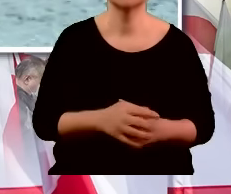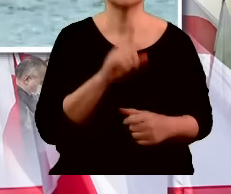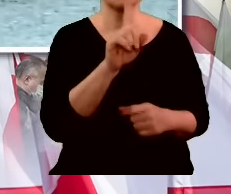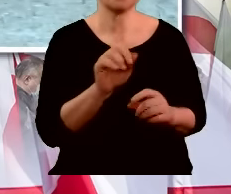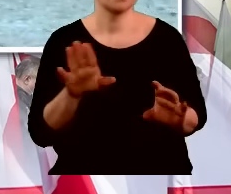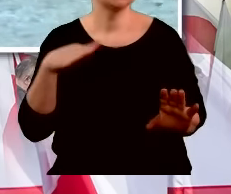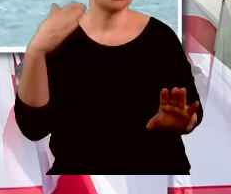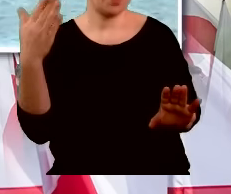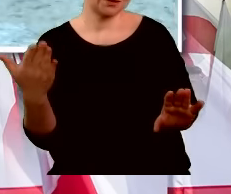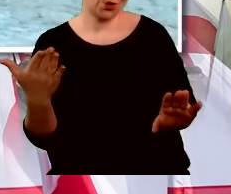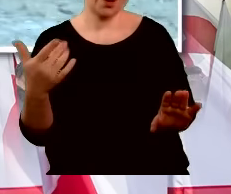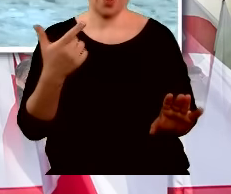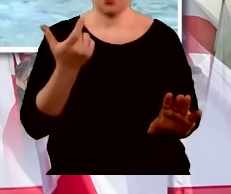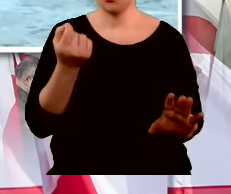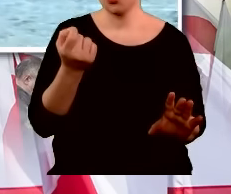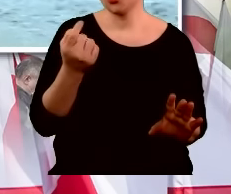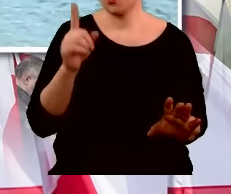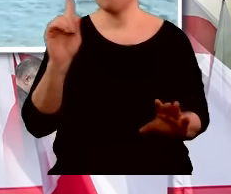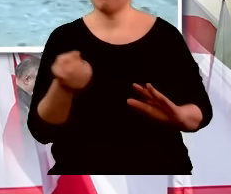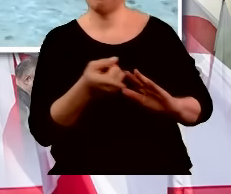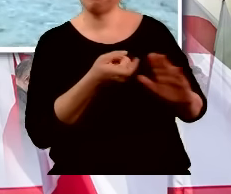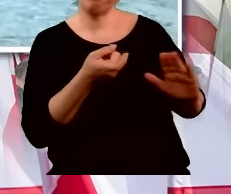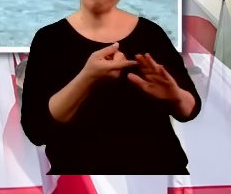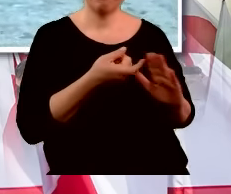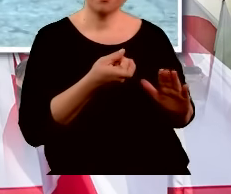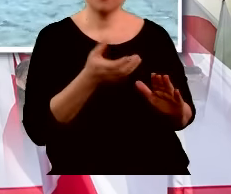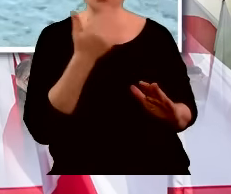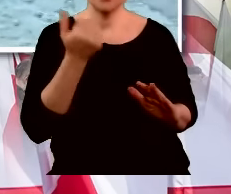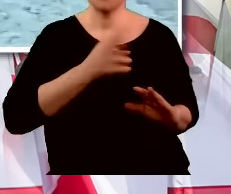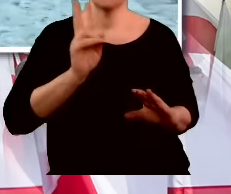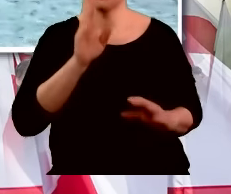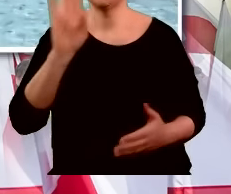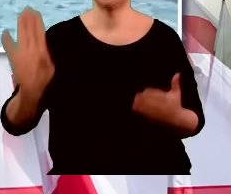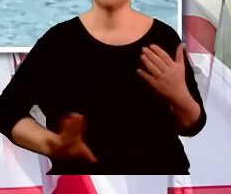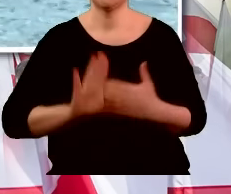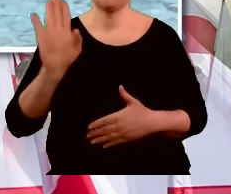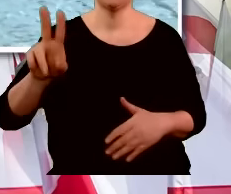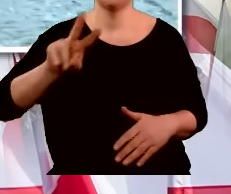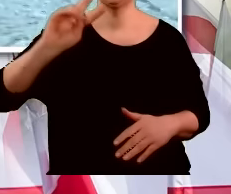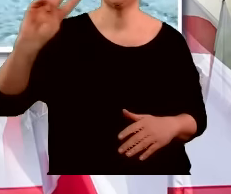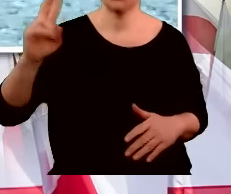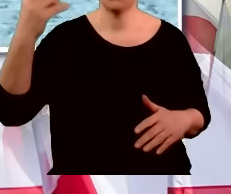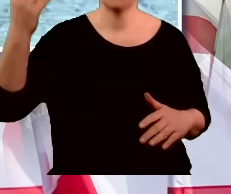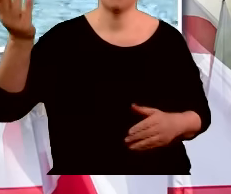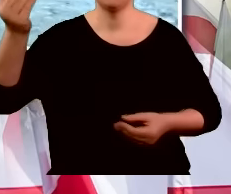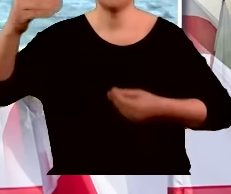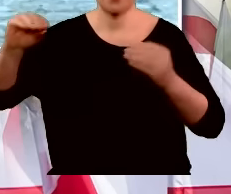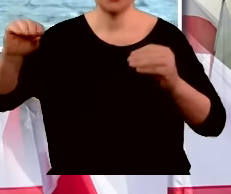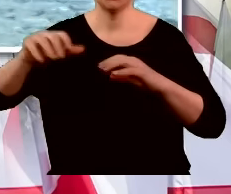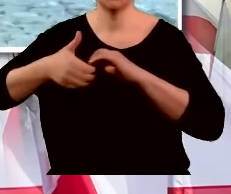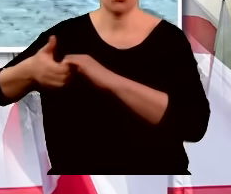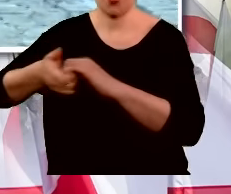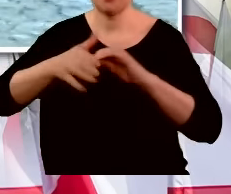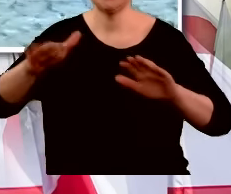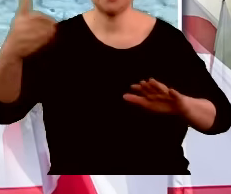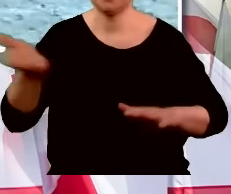będę występował w roli adwokatus diaboli, no bo nie mamy przedstawiciela tej drugiej, nazwijmy, większościowej koalicyjnej strony.